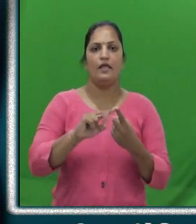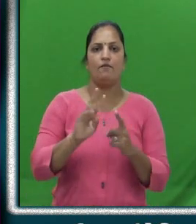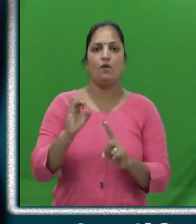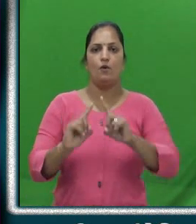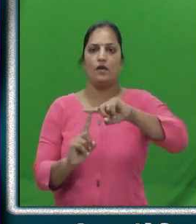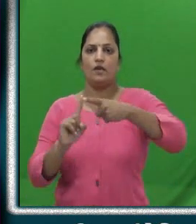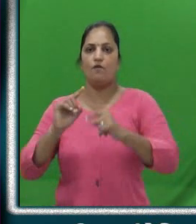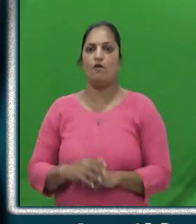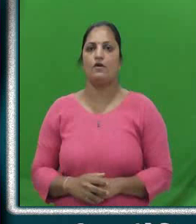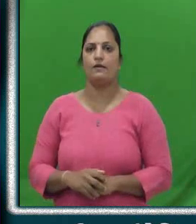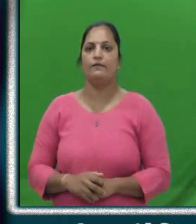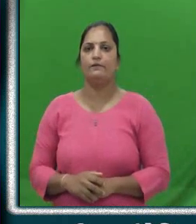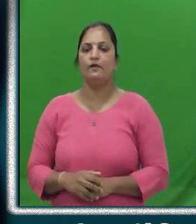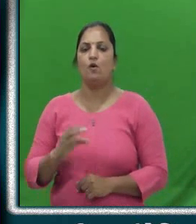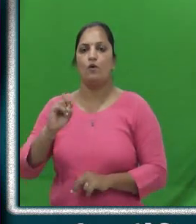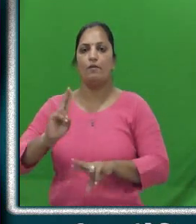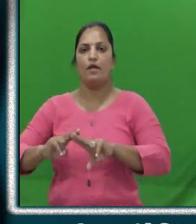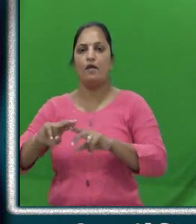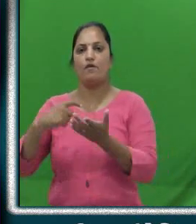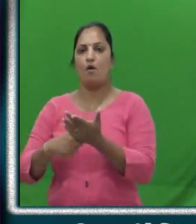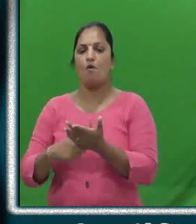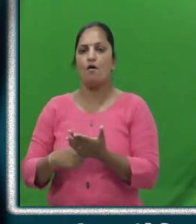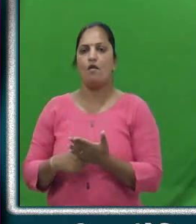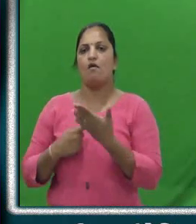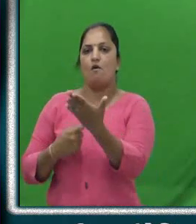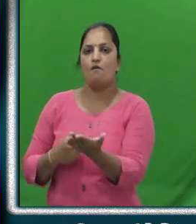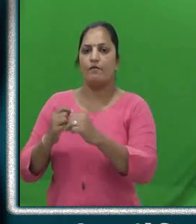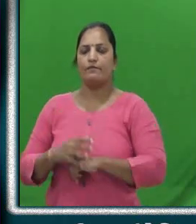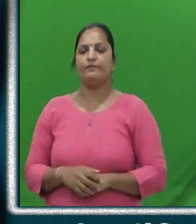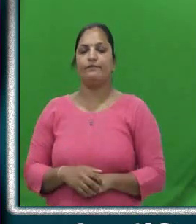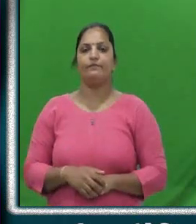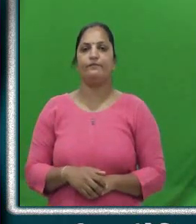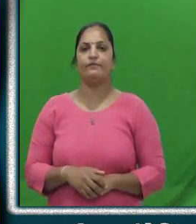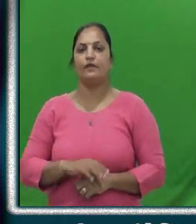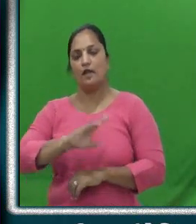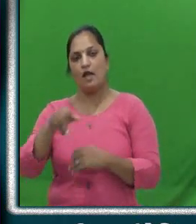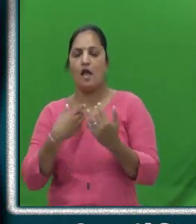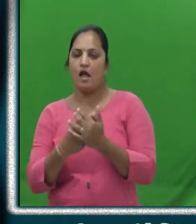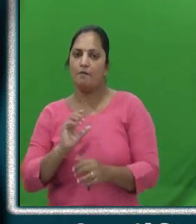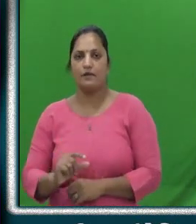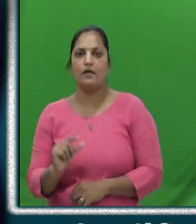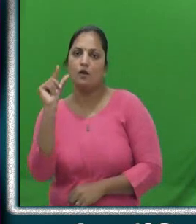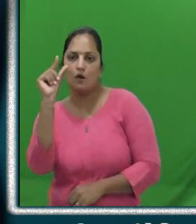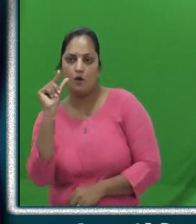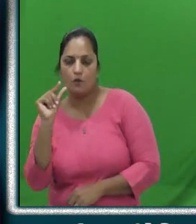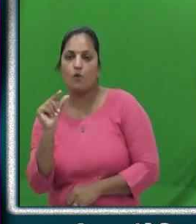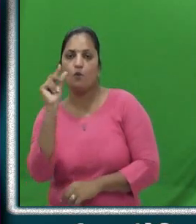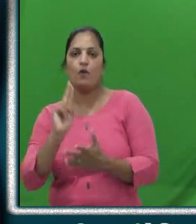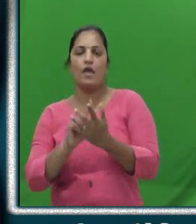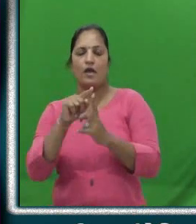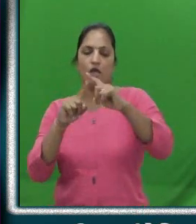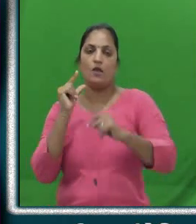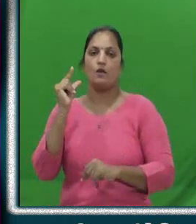वीड डिवोट डिवोट एटले ऑफर प्रस्ताव आ हता अपना